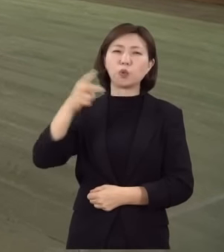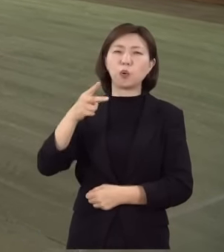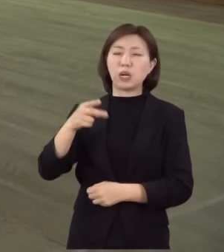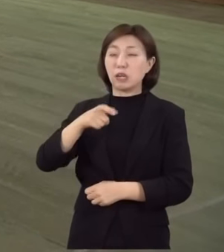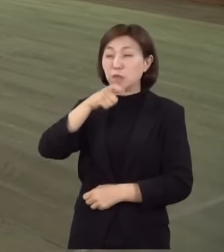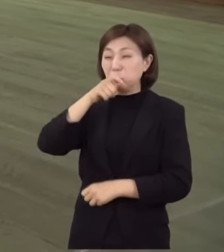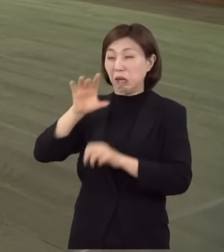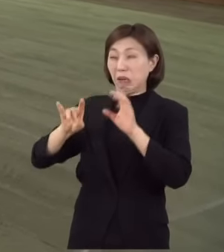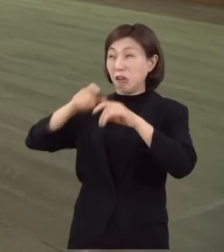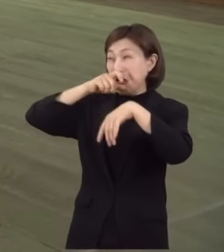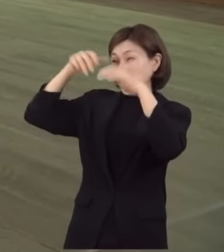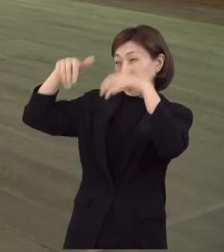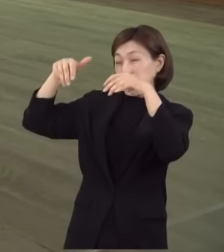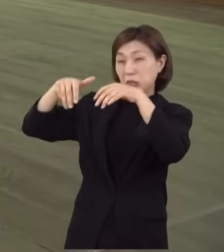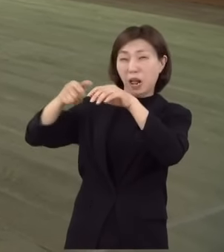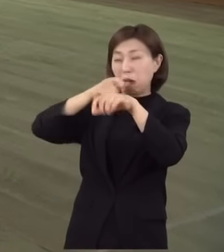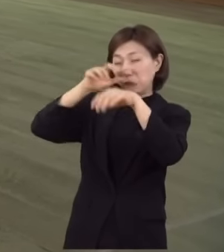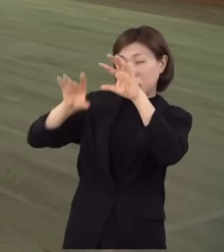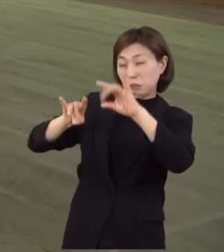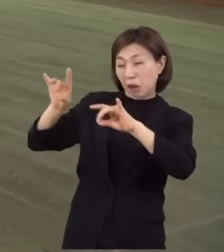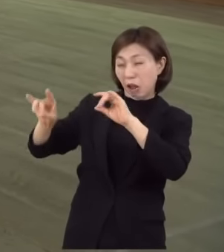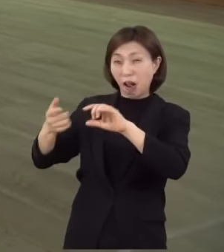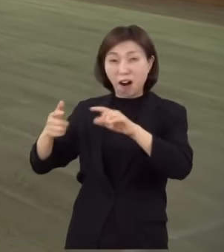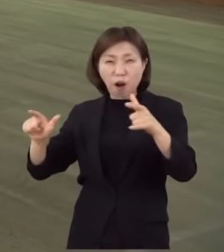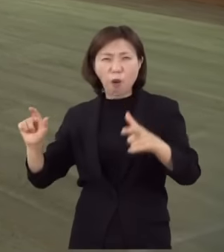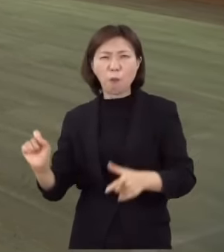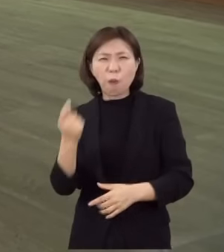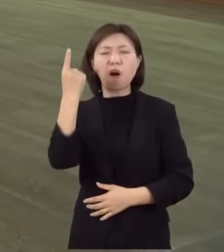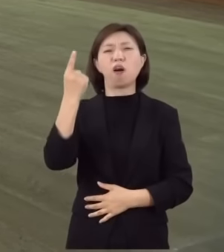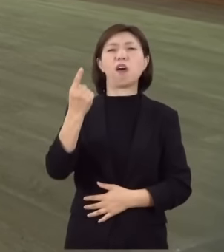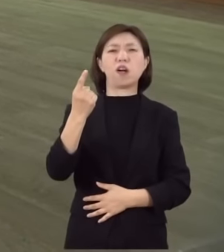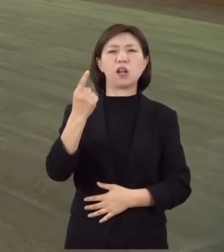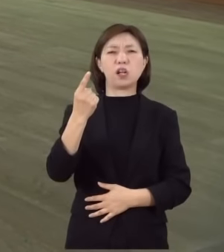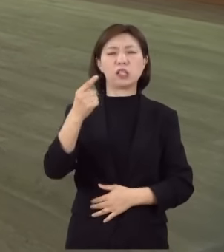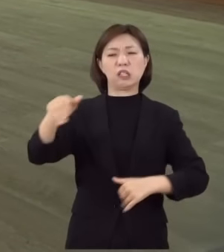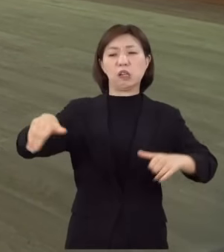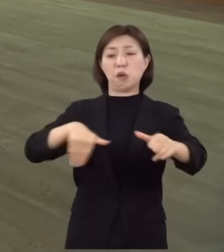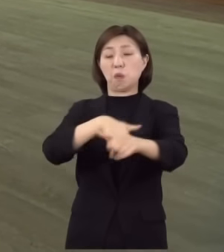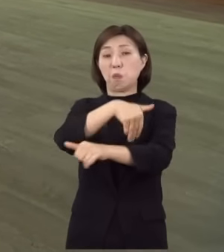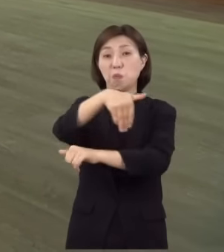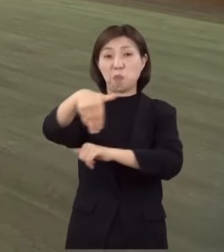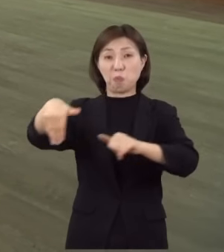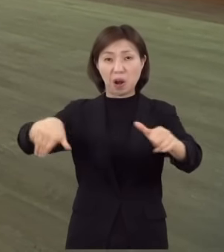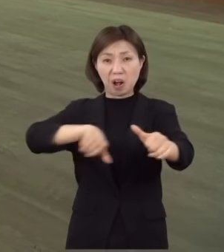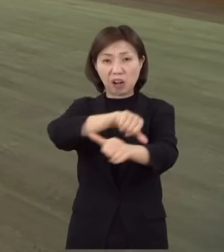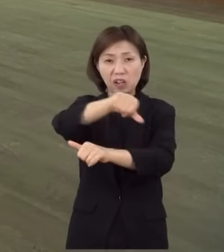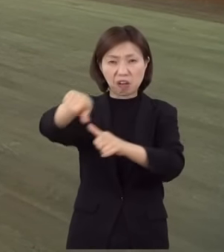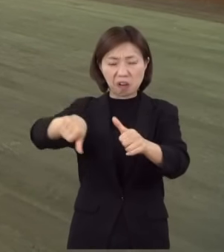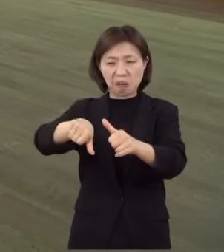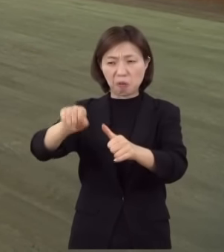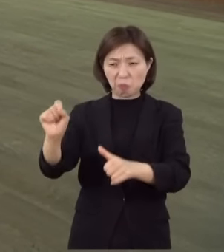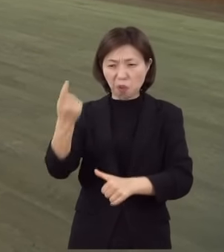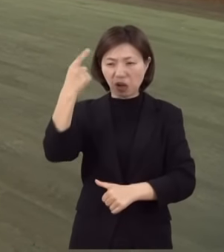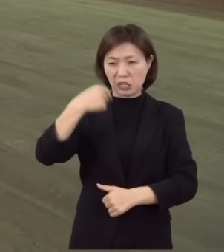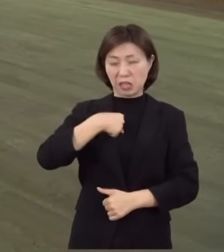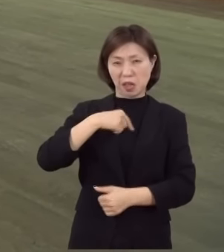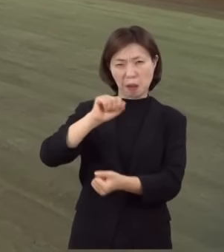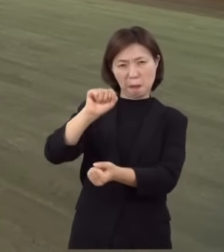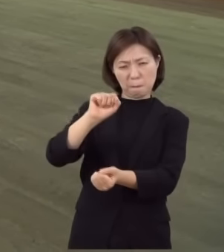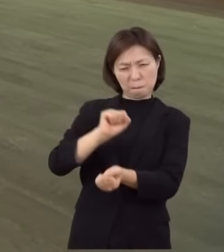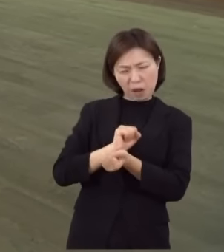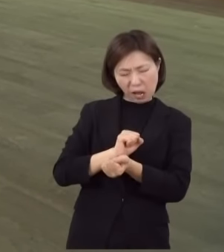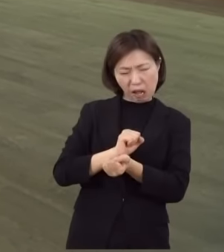그다음에 습한 거 이러한 어떤 바깥 외부 환경의 조건에 의해서 내